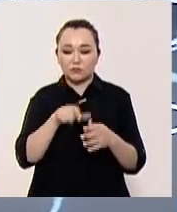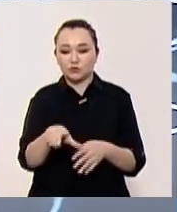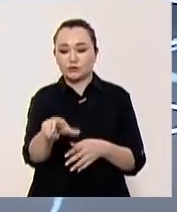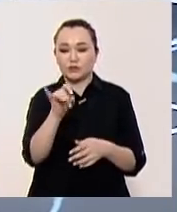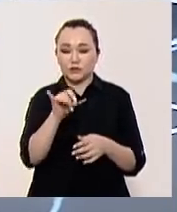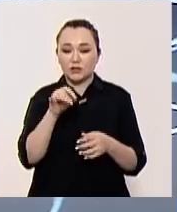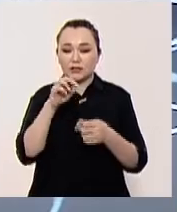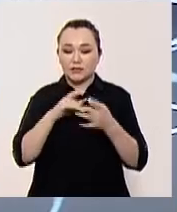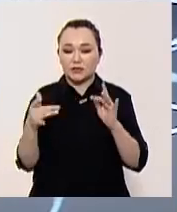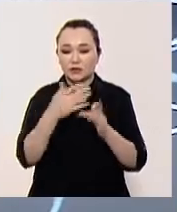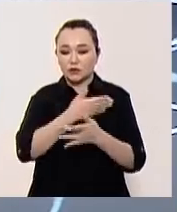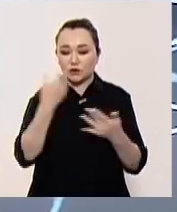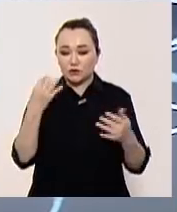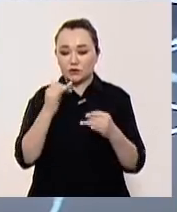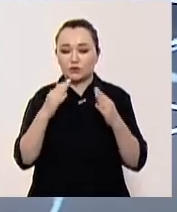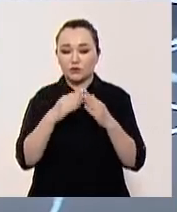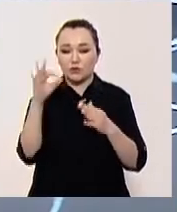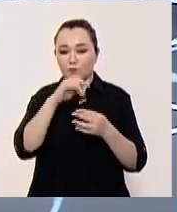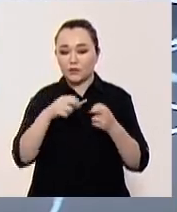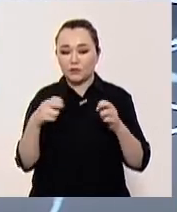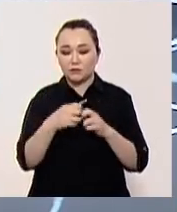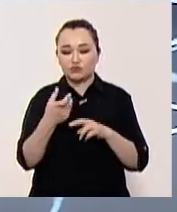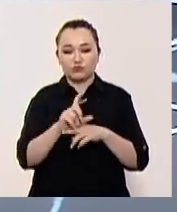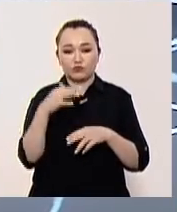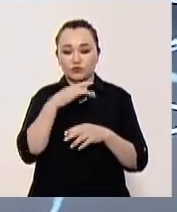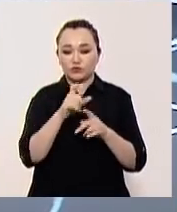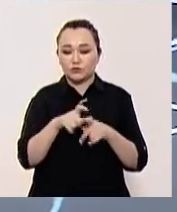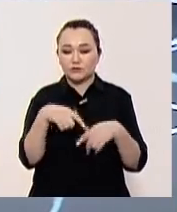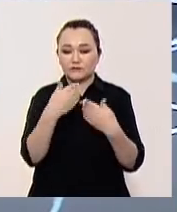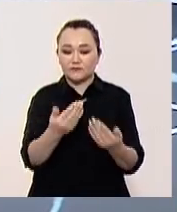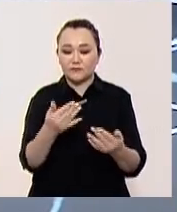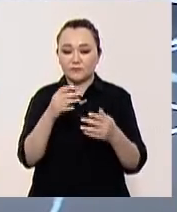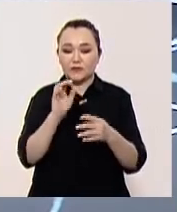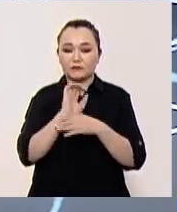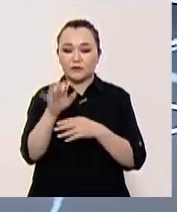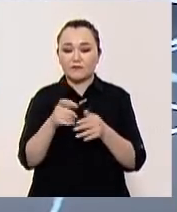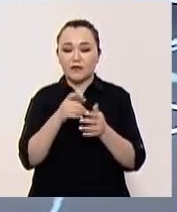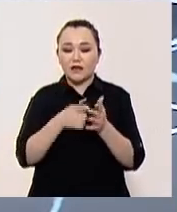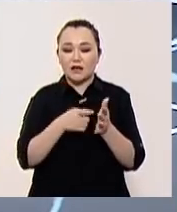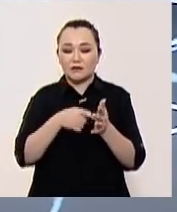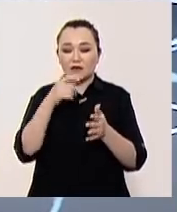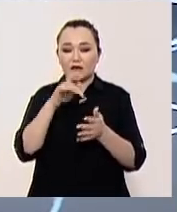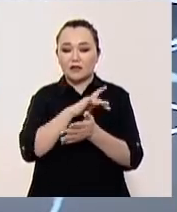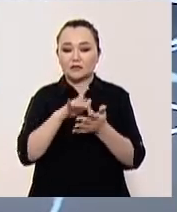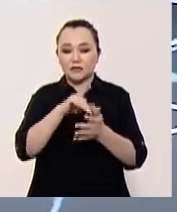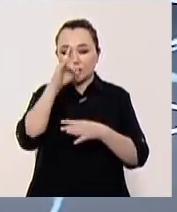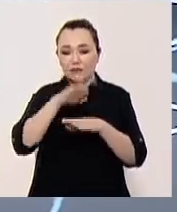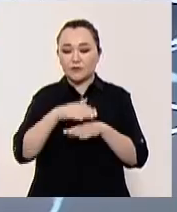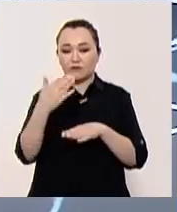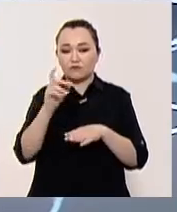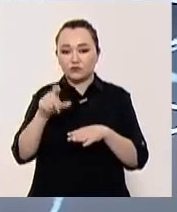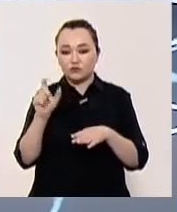және тұрғын үй саласындағы түйткілдер көп. Сөзсізде жобасында жолданған сауалдарға Қарағанды қаласы әкімдігінің өкілдері жауап бермек. Қазір